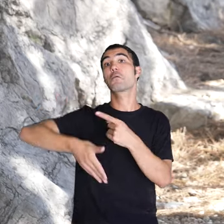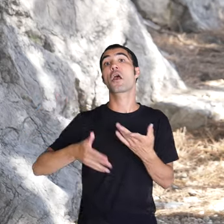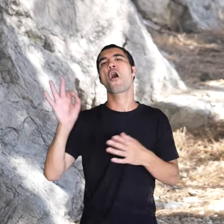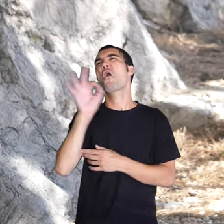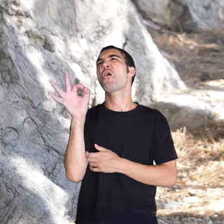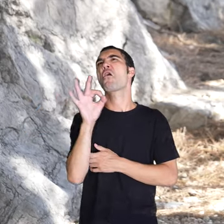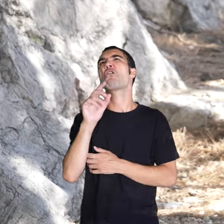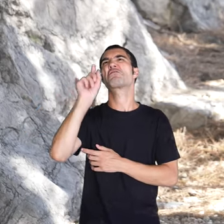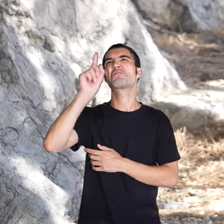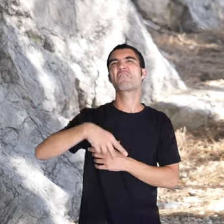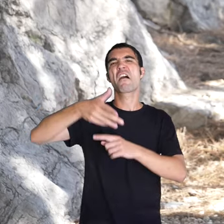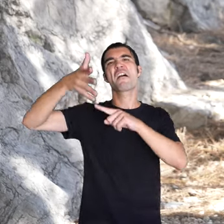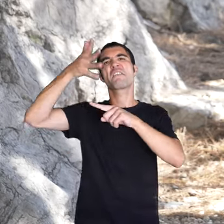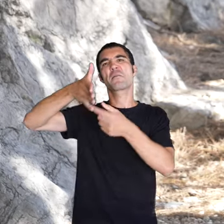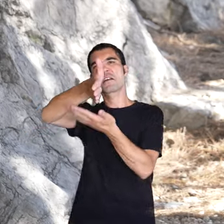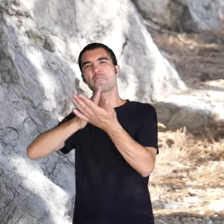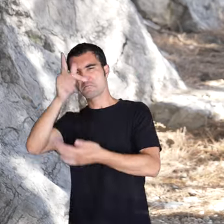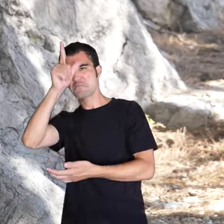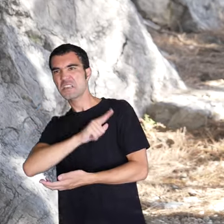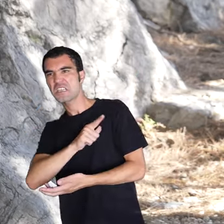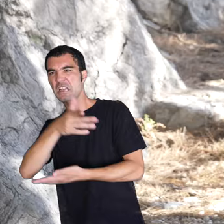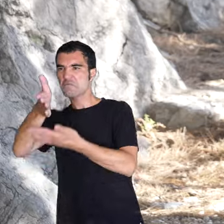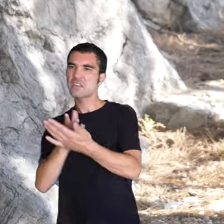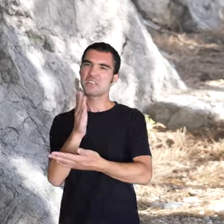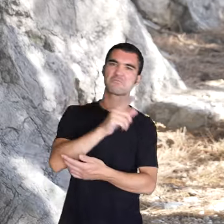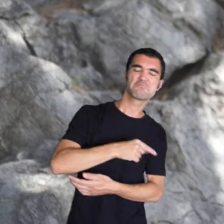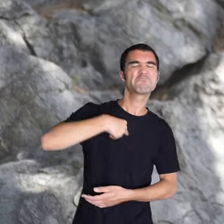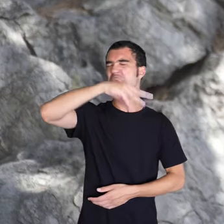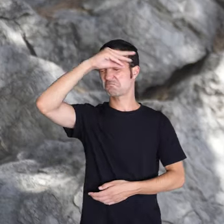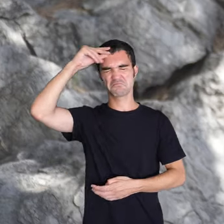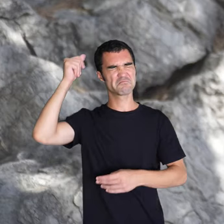també, no sé si era mitja fàbrica militar, no me'n recordo molt bé,